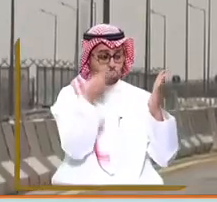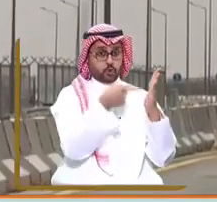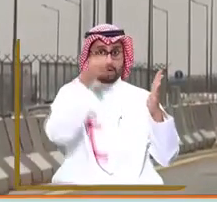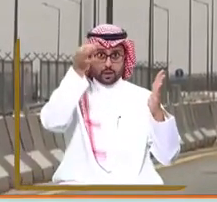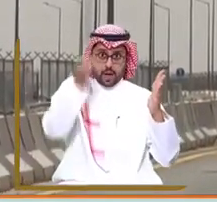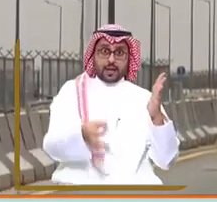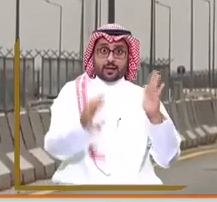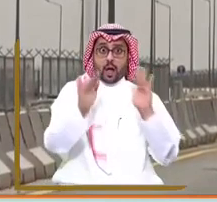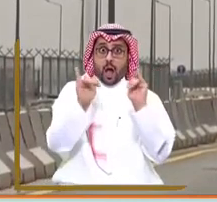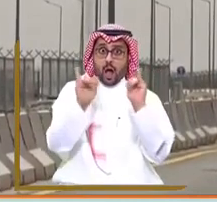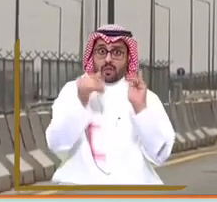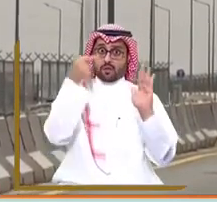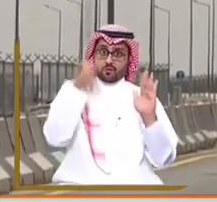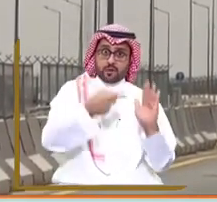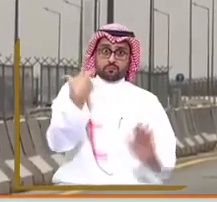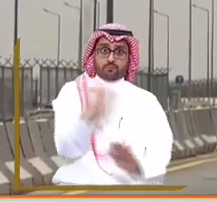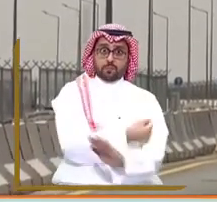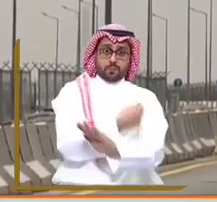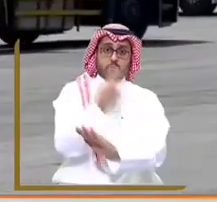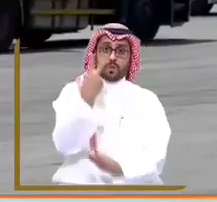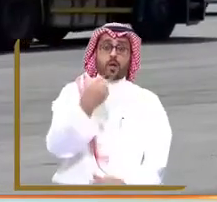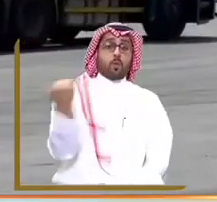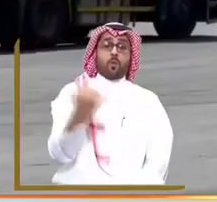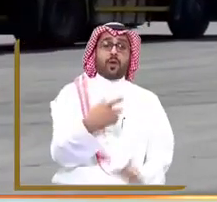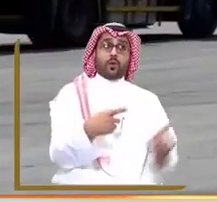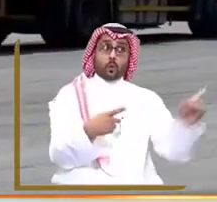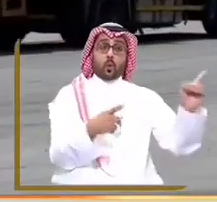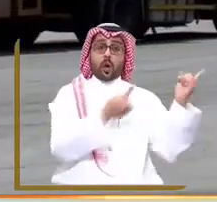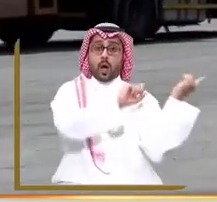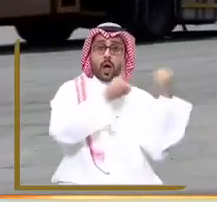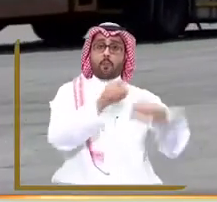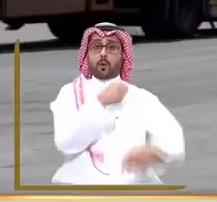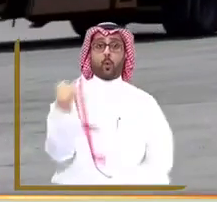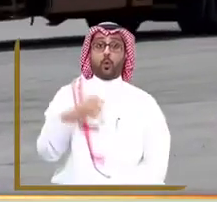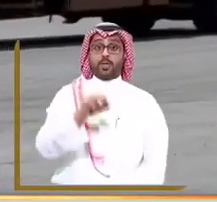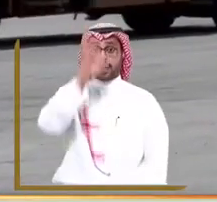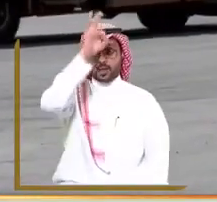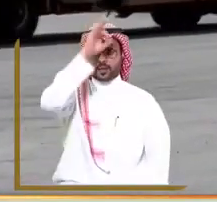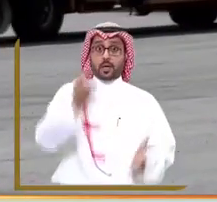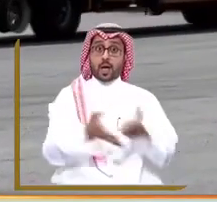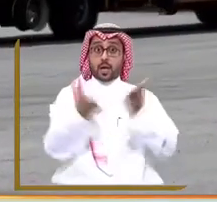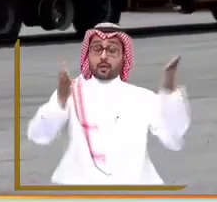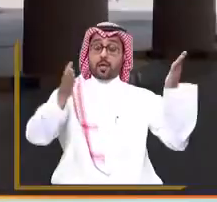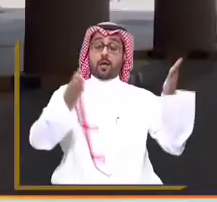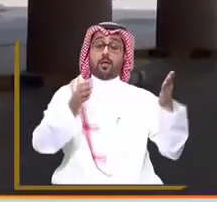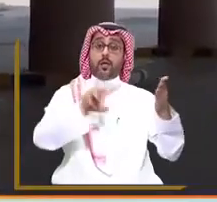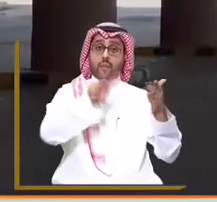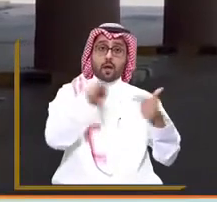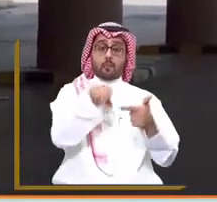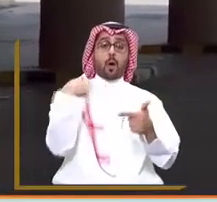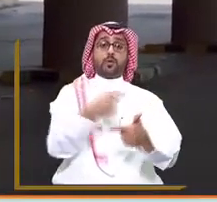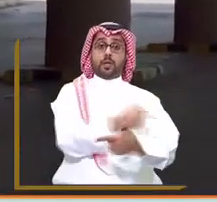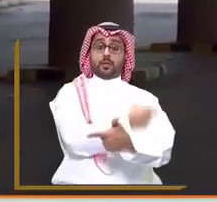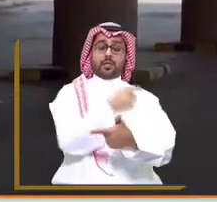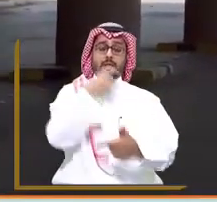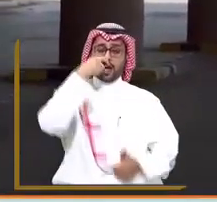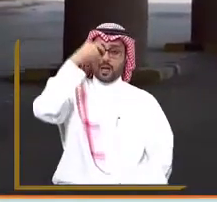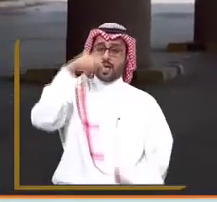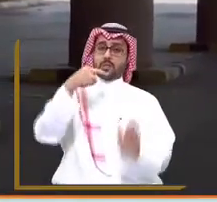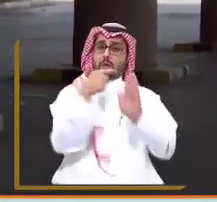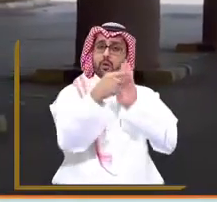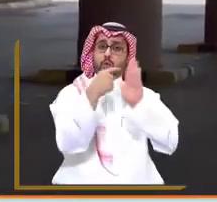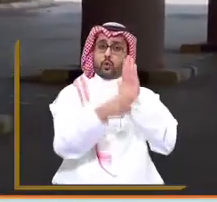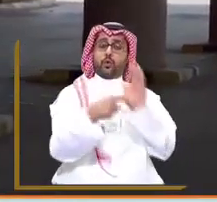التحصين، وذلك عملا بقرار وزارة الداخلية باشتراط التحصين المعتمد من قبل وزارة الصحة للدخول للمنشآت